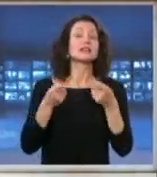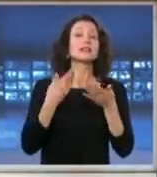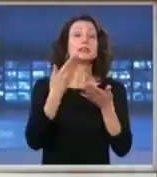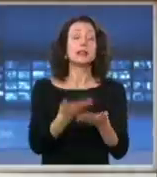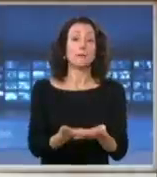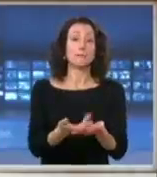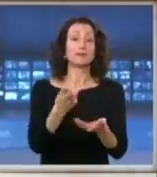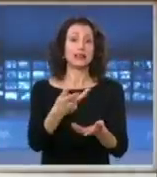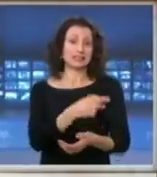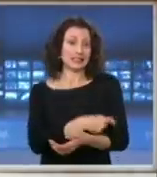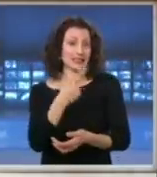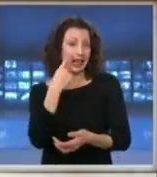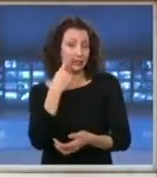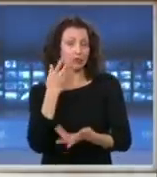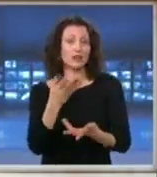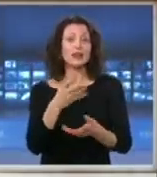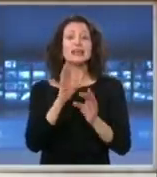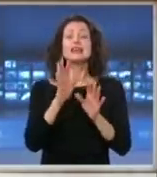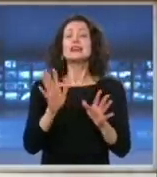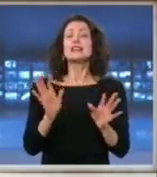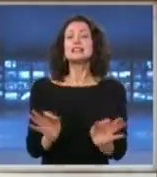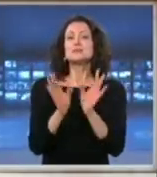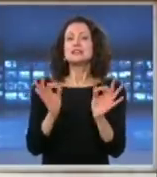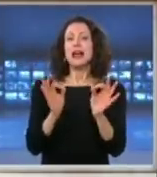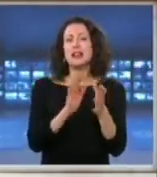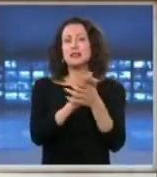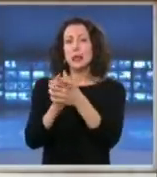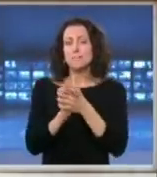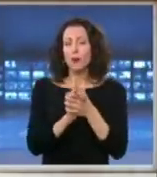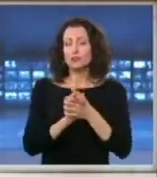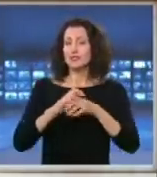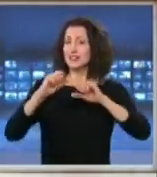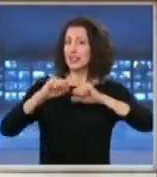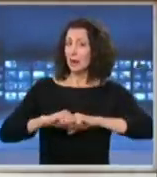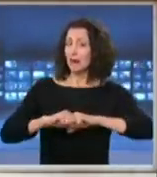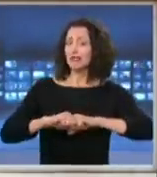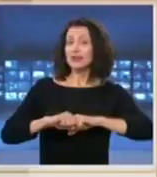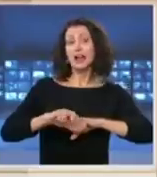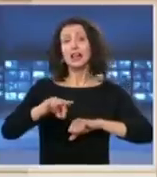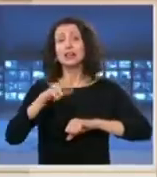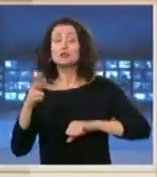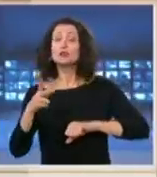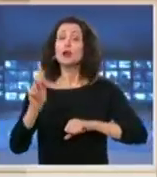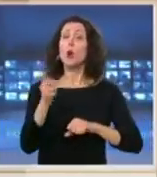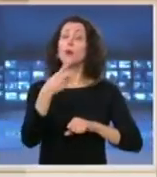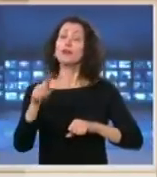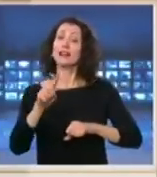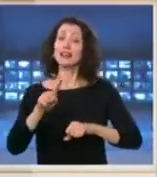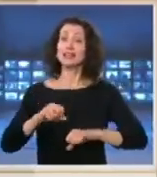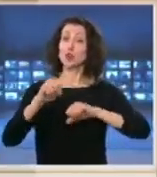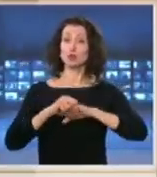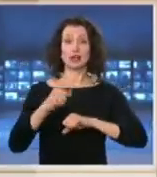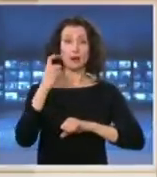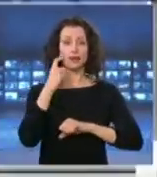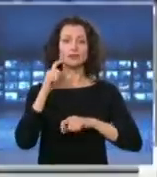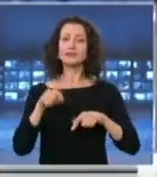и да предам специални поздрави на кмета и на жителите на община Банско от името на господин Пеевски. Така масовото тестване в Банско вече